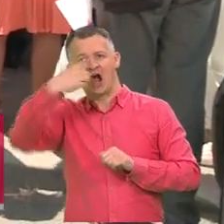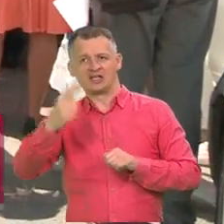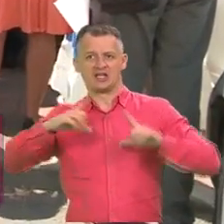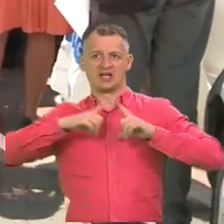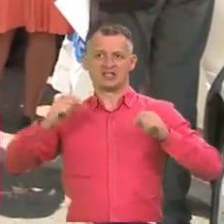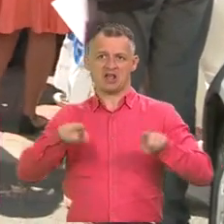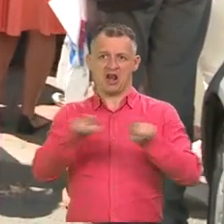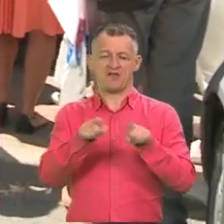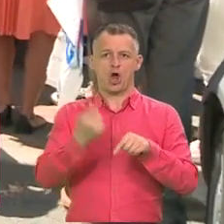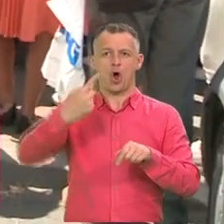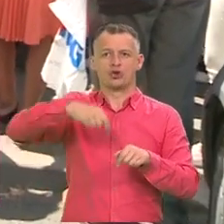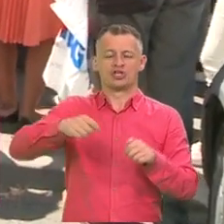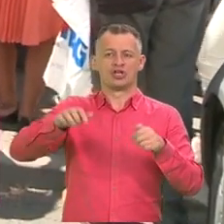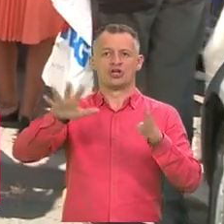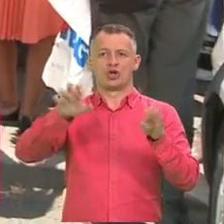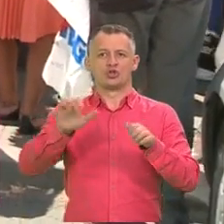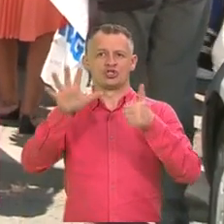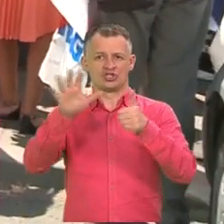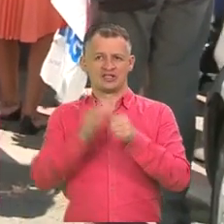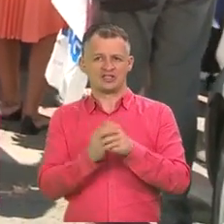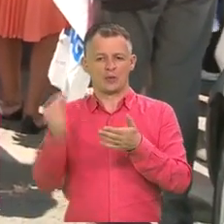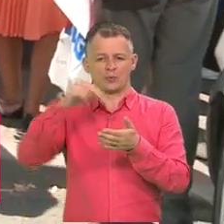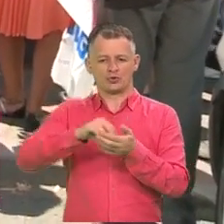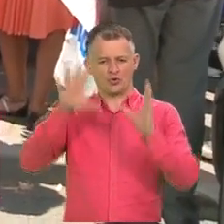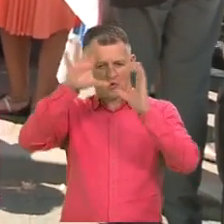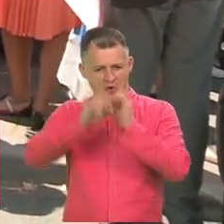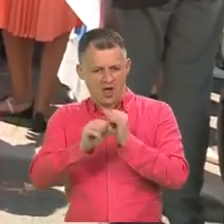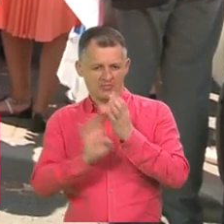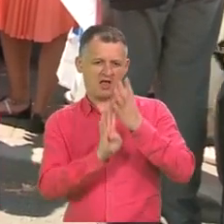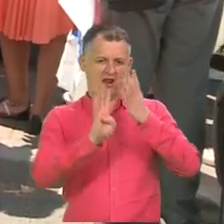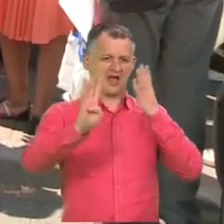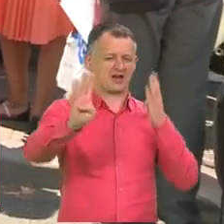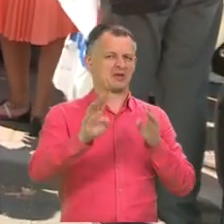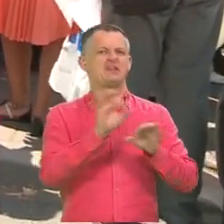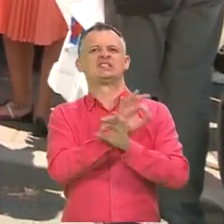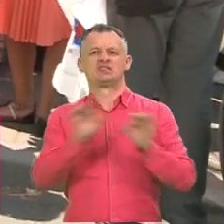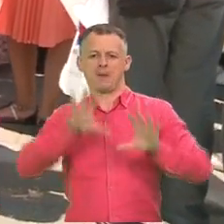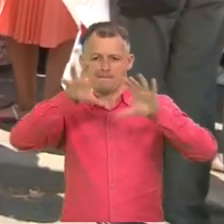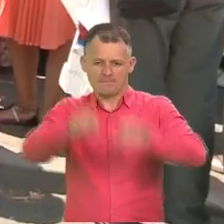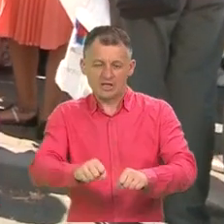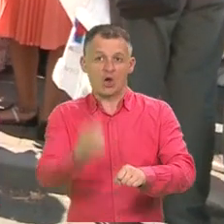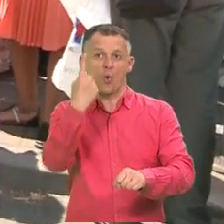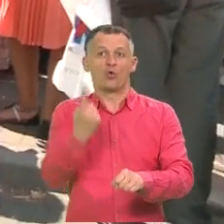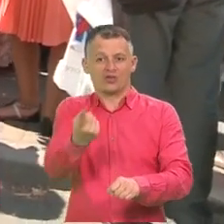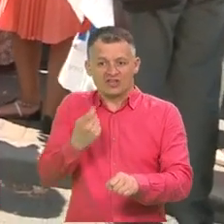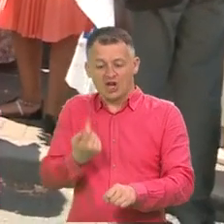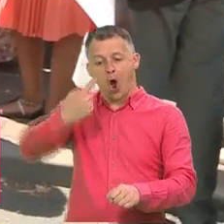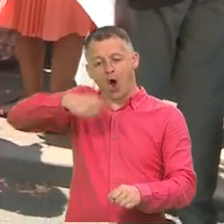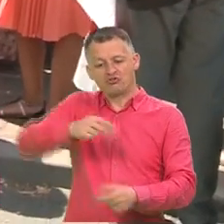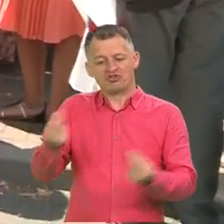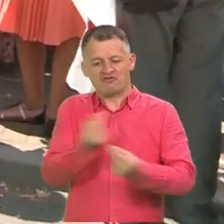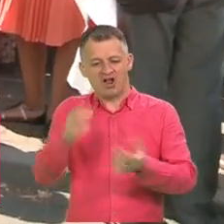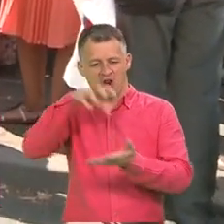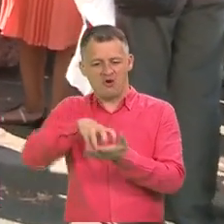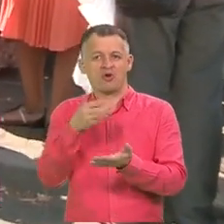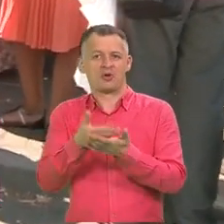numărul 196, oamenii s-au pus la coadă de cu noaptea în cap pentru a fi siguri că prind unul dintre cele 100 și un pic de locuri